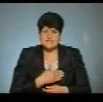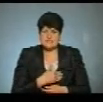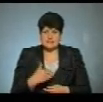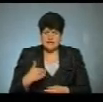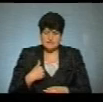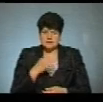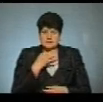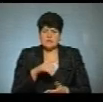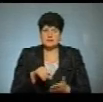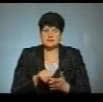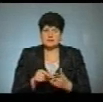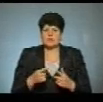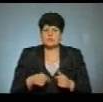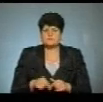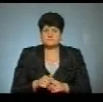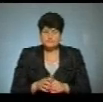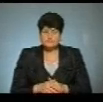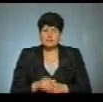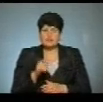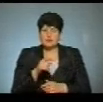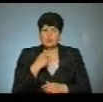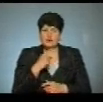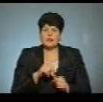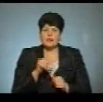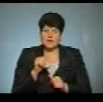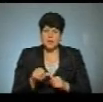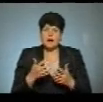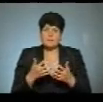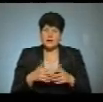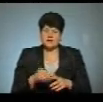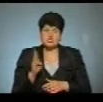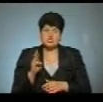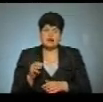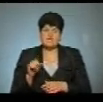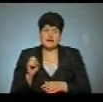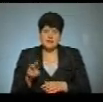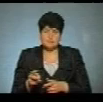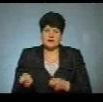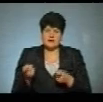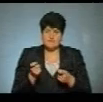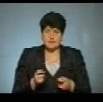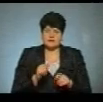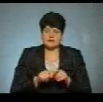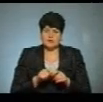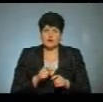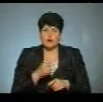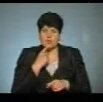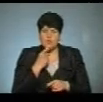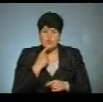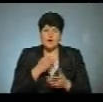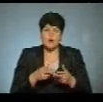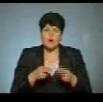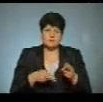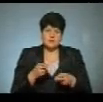цієї організації в Тернополі Іван Гонтар. За його словами, окрім апаратів ШВЛ, привезли також аналізатори крові, обладнання для хірургічних